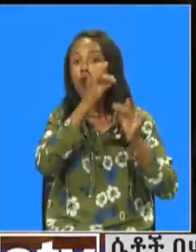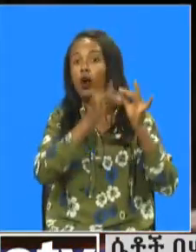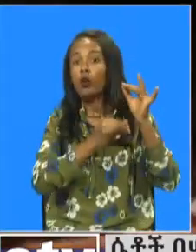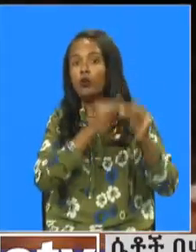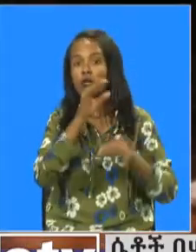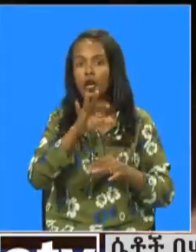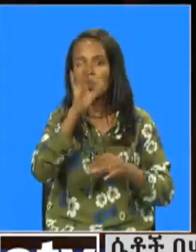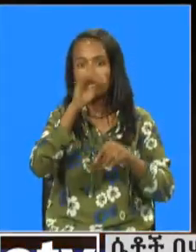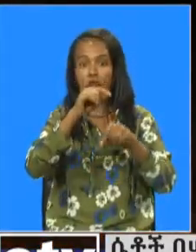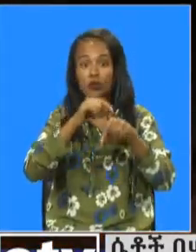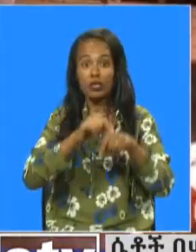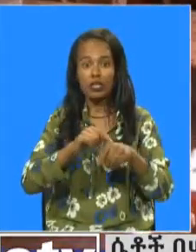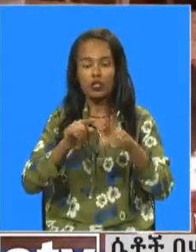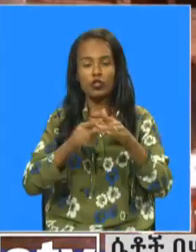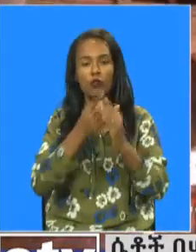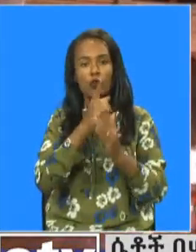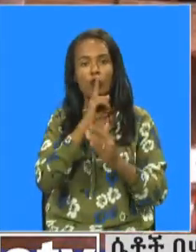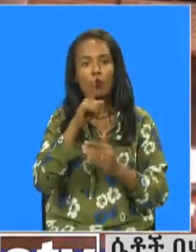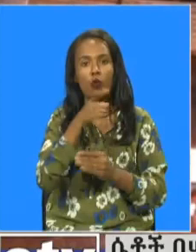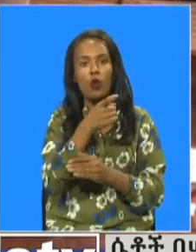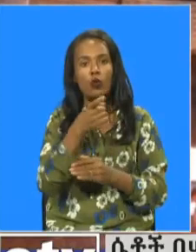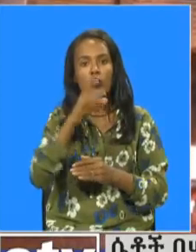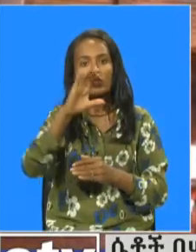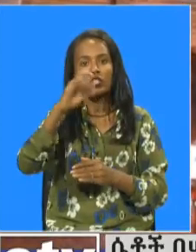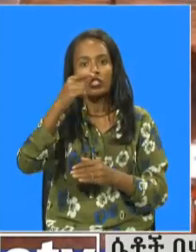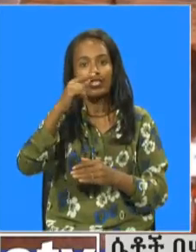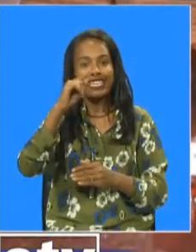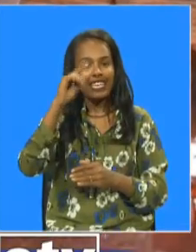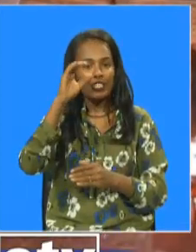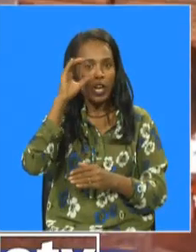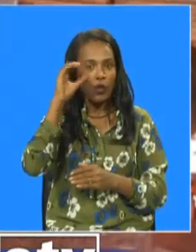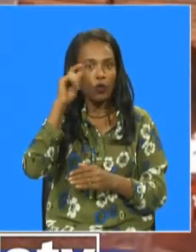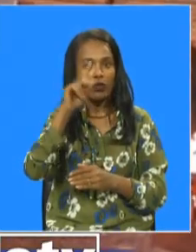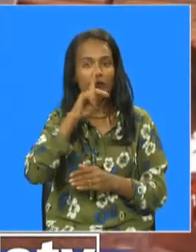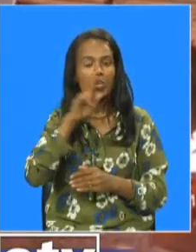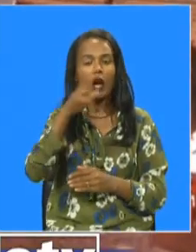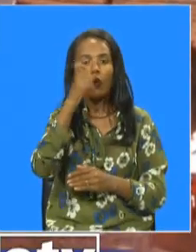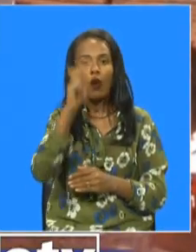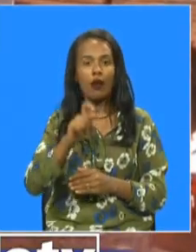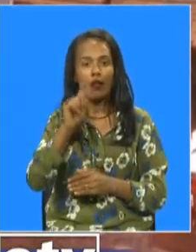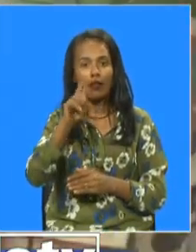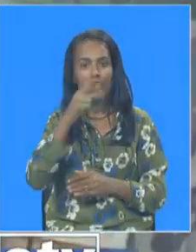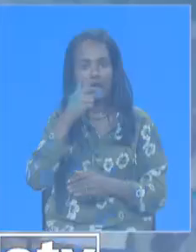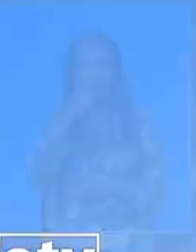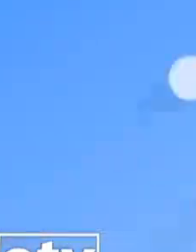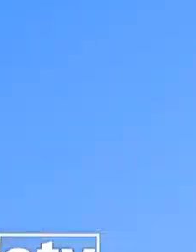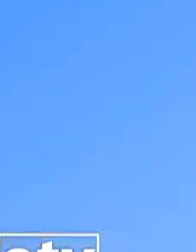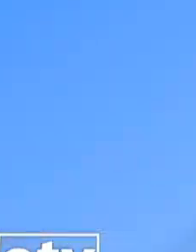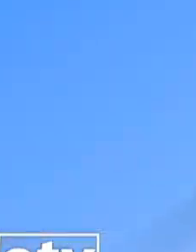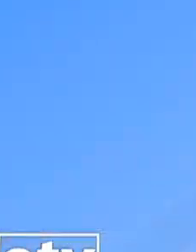ሉዓላዊነቷን ካገኘችበት ጊዜ አንስቶ መሆኑን CGTN እና Rwanda TV ዘግበዋል።